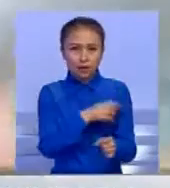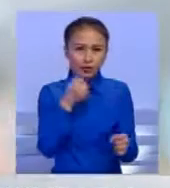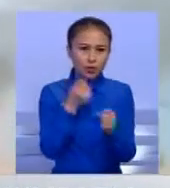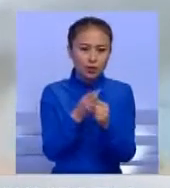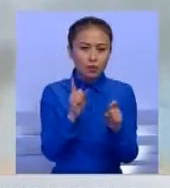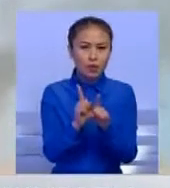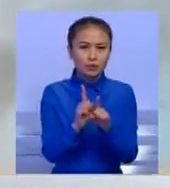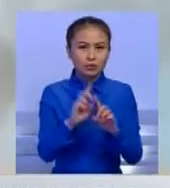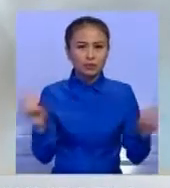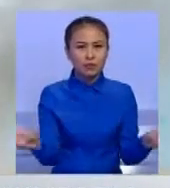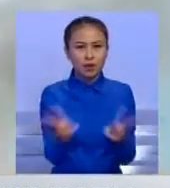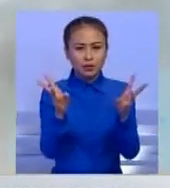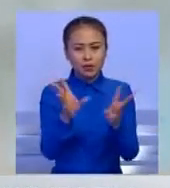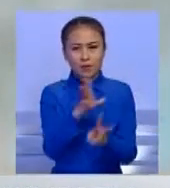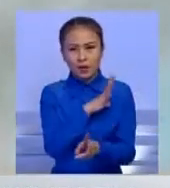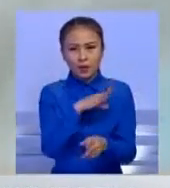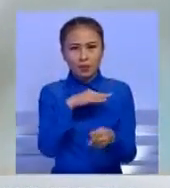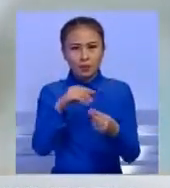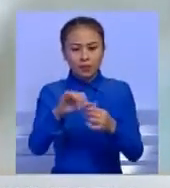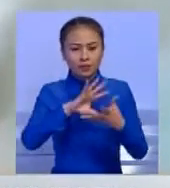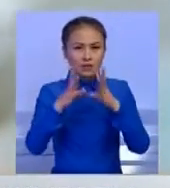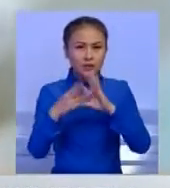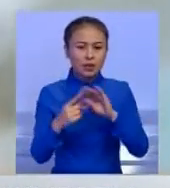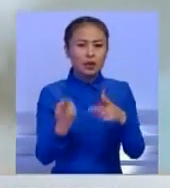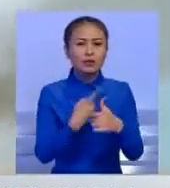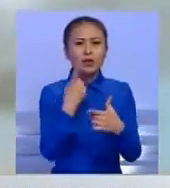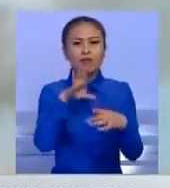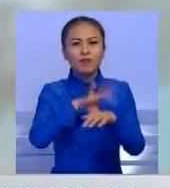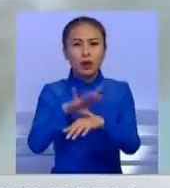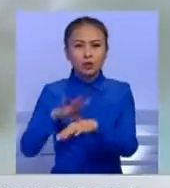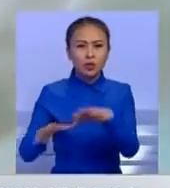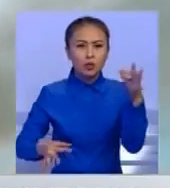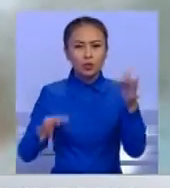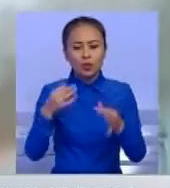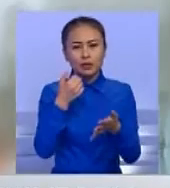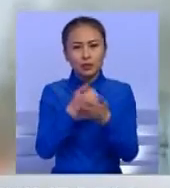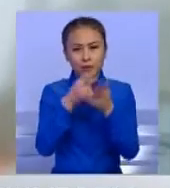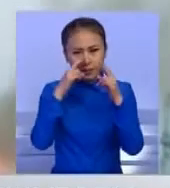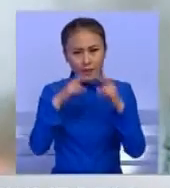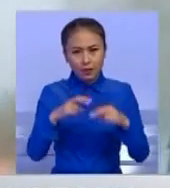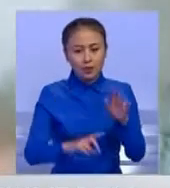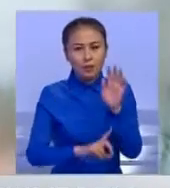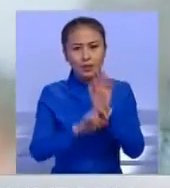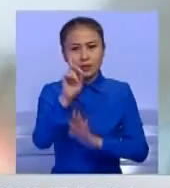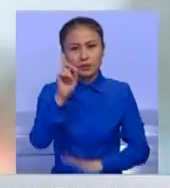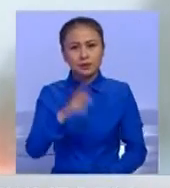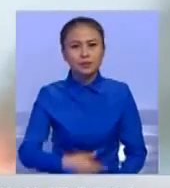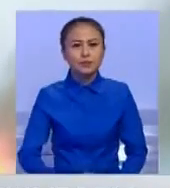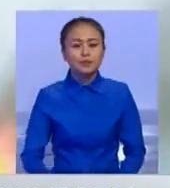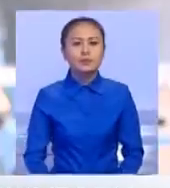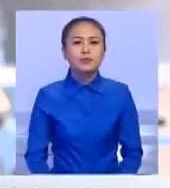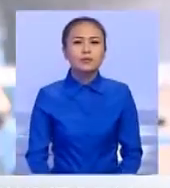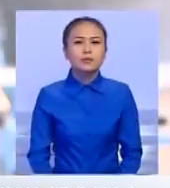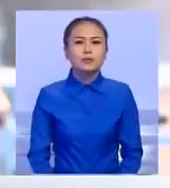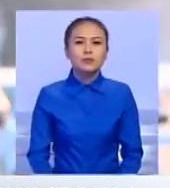салдарынан көлік отқа оранып жанып кетті. Қазір аталған фактіге қатысты сотқа дейінгі тергеу амалдары басталды.